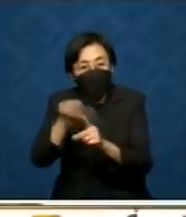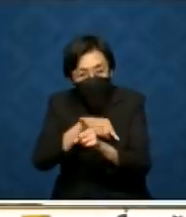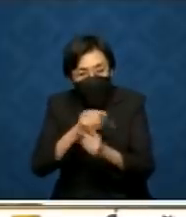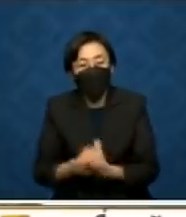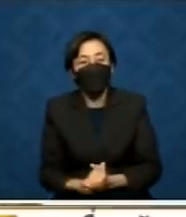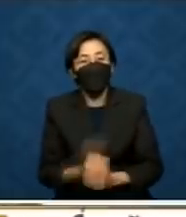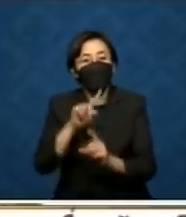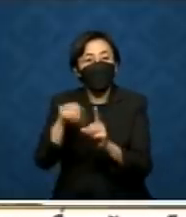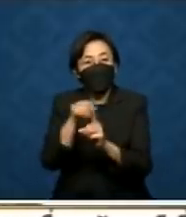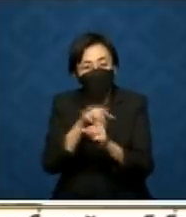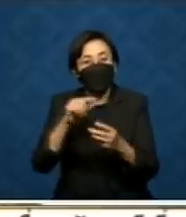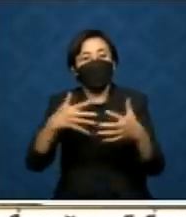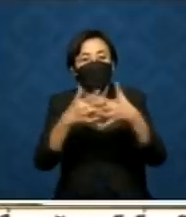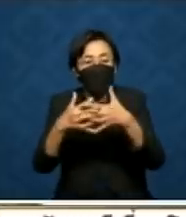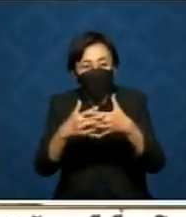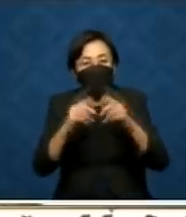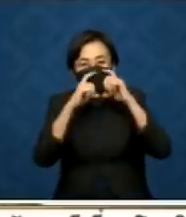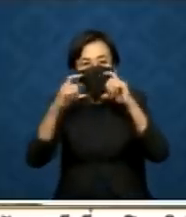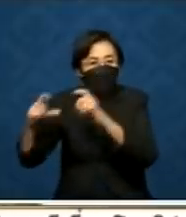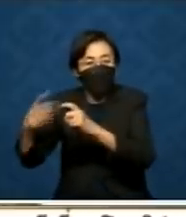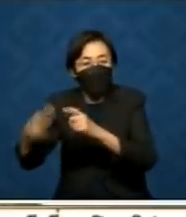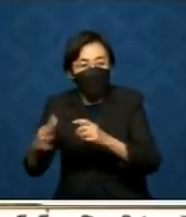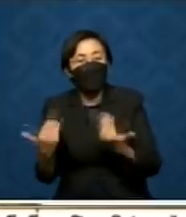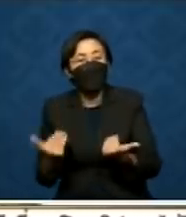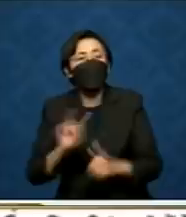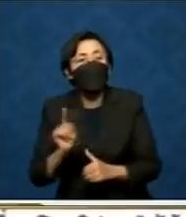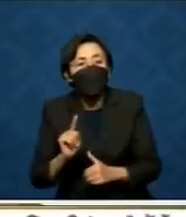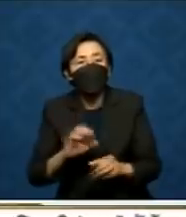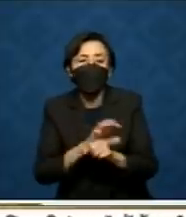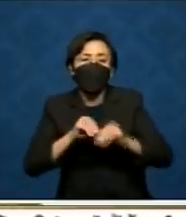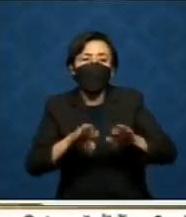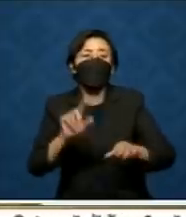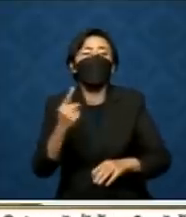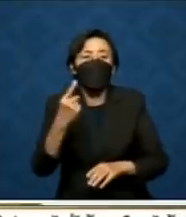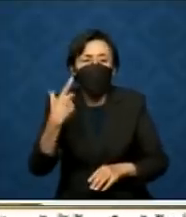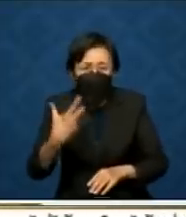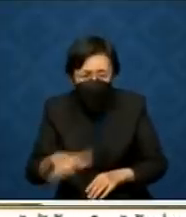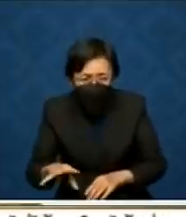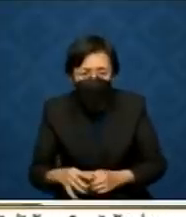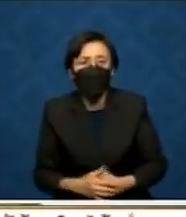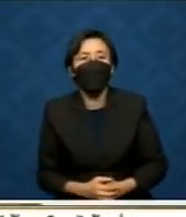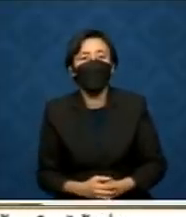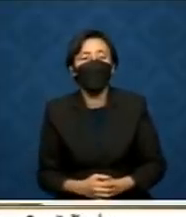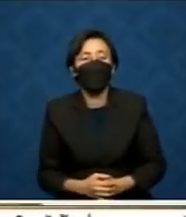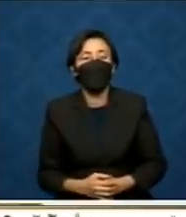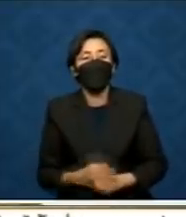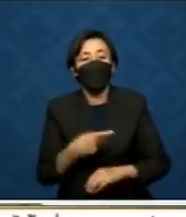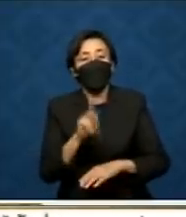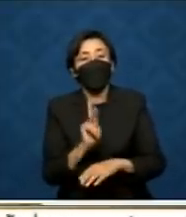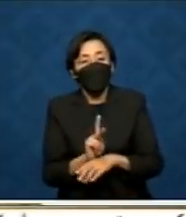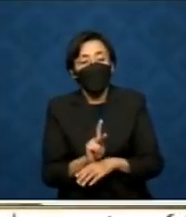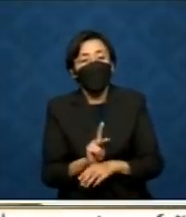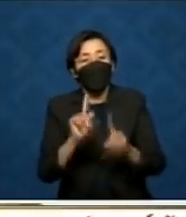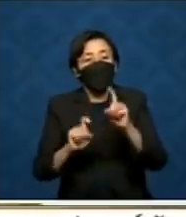เคยเปิดแมพแล้วนี่แล้ววันนี้เขาทำไงอ่ะโดนอีกแล้วรอบใหม่มาแล้วอ่าธรรมดาที่กรองครับแล้วที่